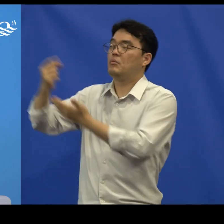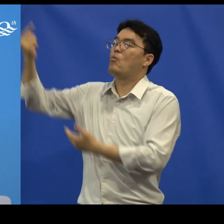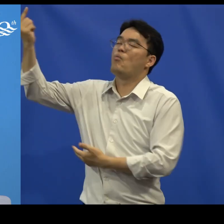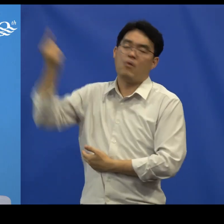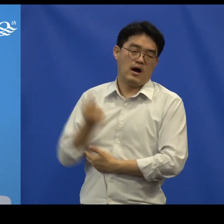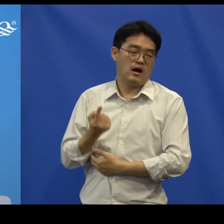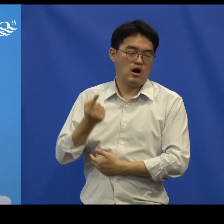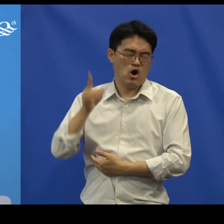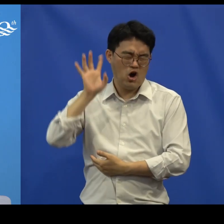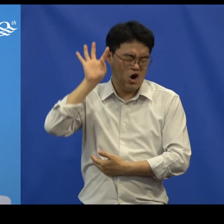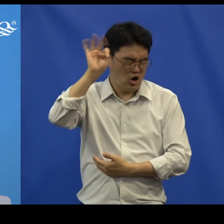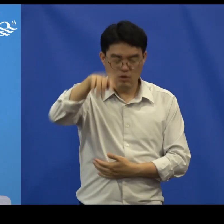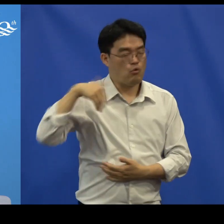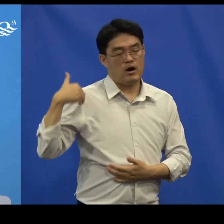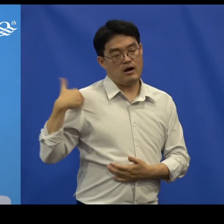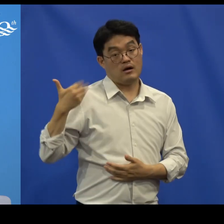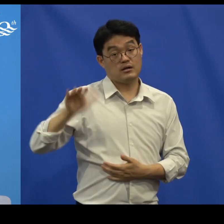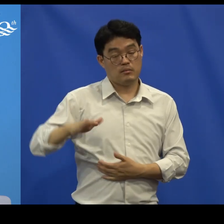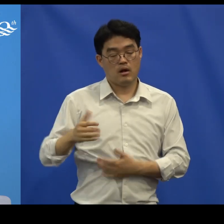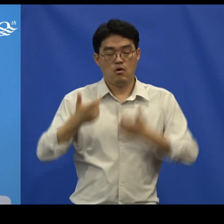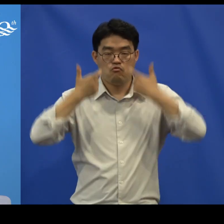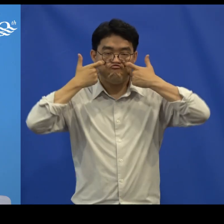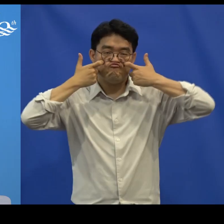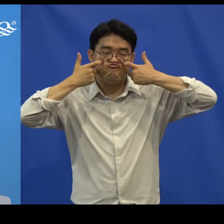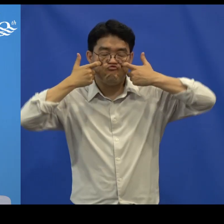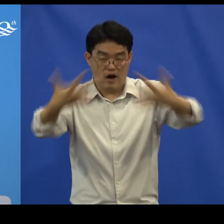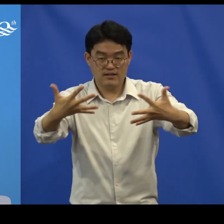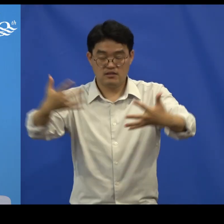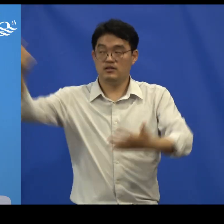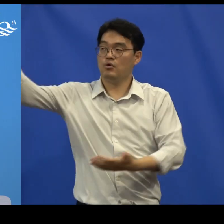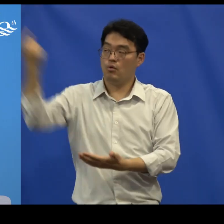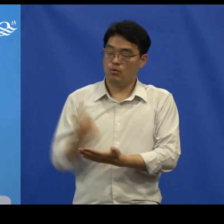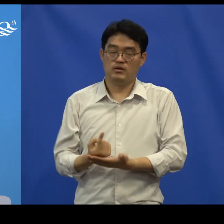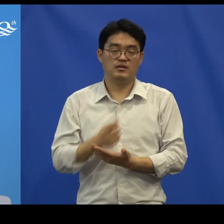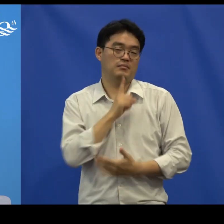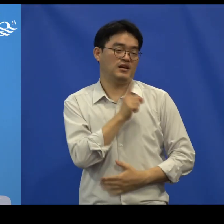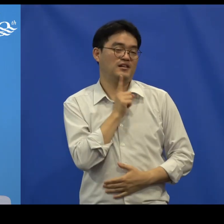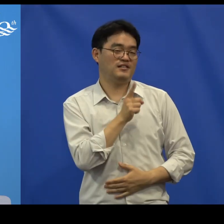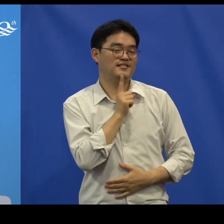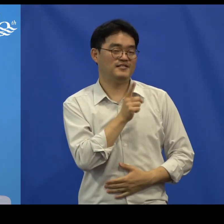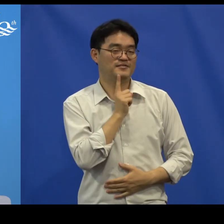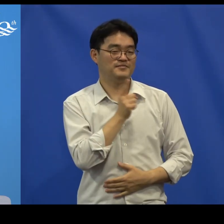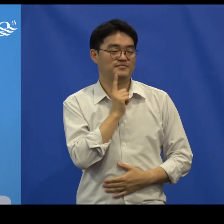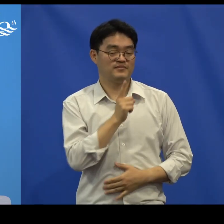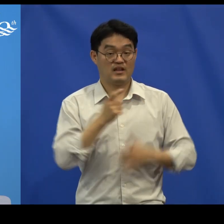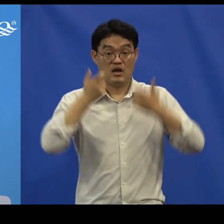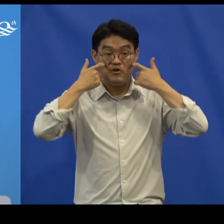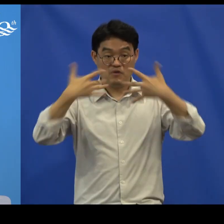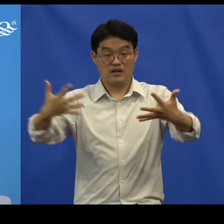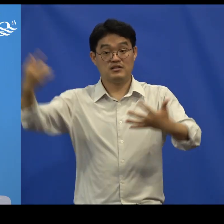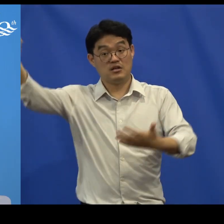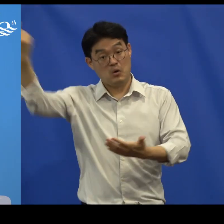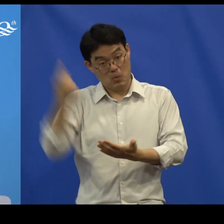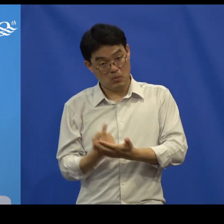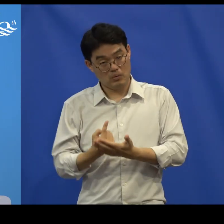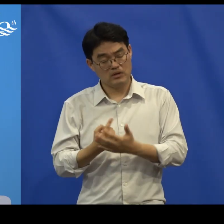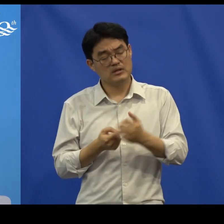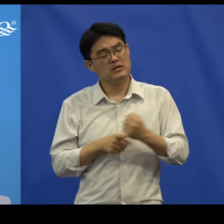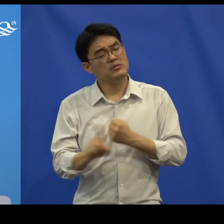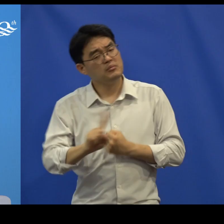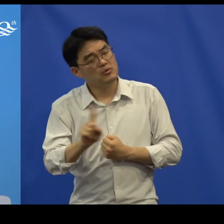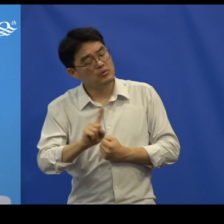언제인지는 모르지만 확실히 오신다. 이 확실히 오신다는 이 말에는 이 계시의